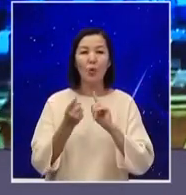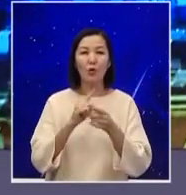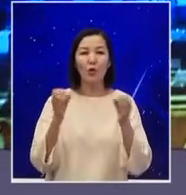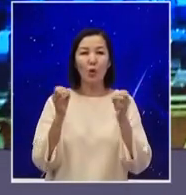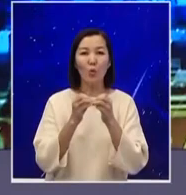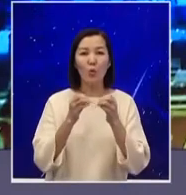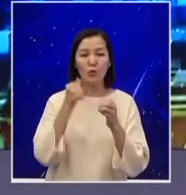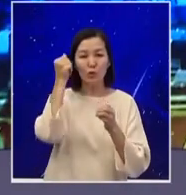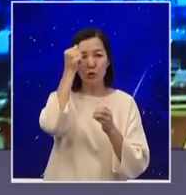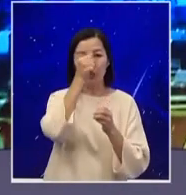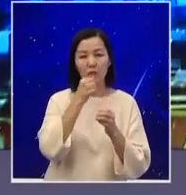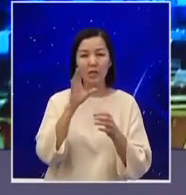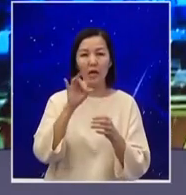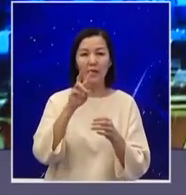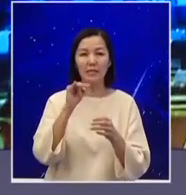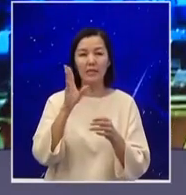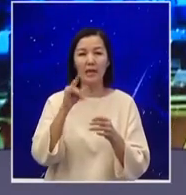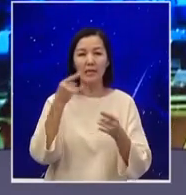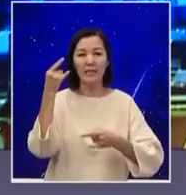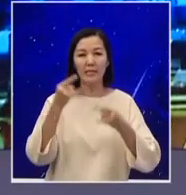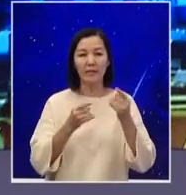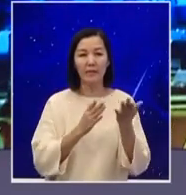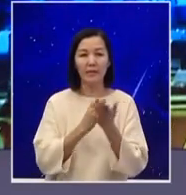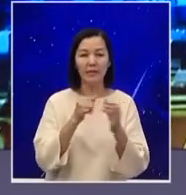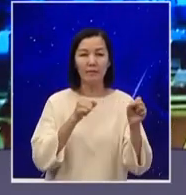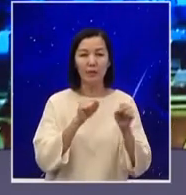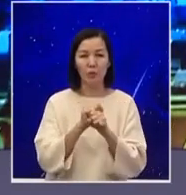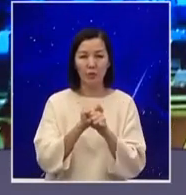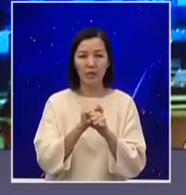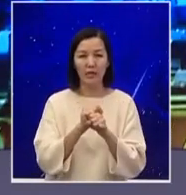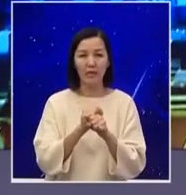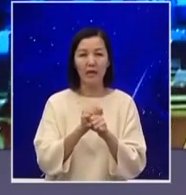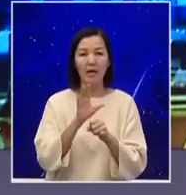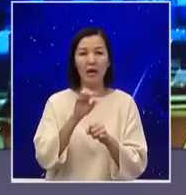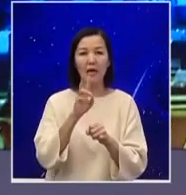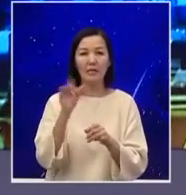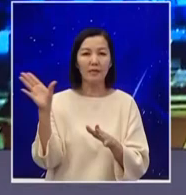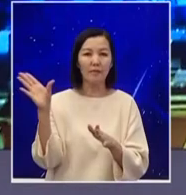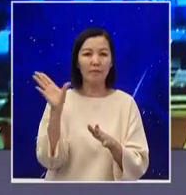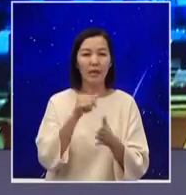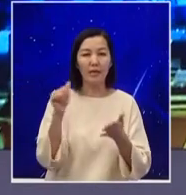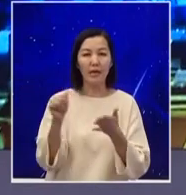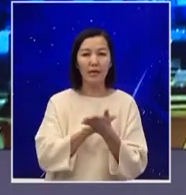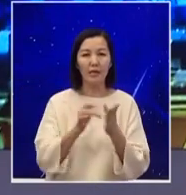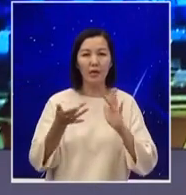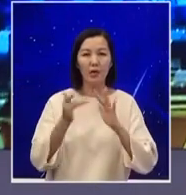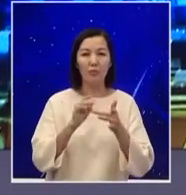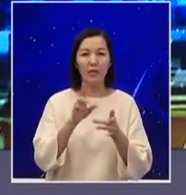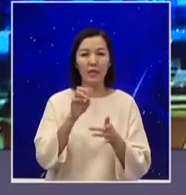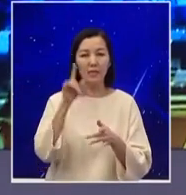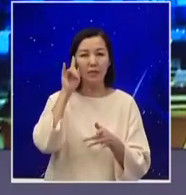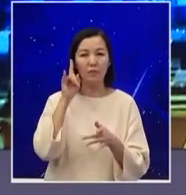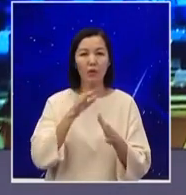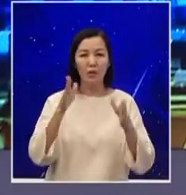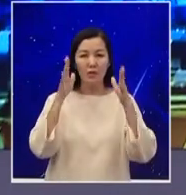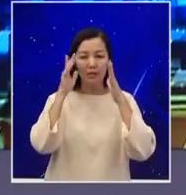өз көрерменін қалыптастырған асыл арна қызметін тоқтатады. Асыл арнаның барлық мұрағаты, әлеуметтік желідегі контенті